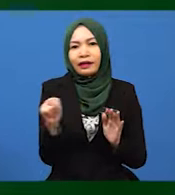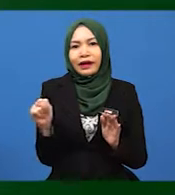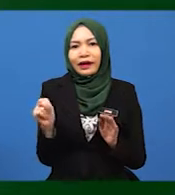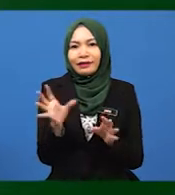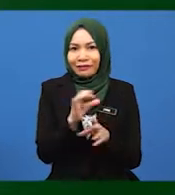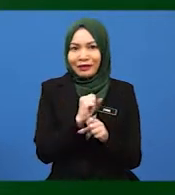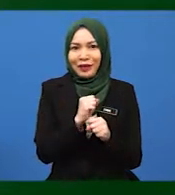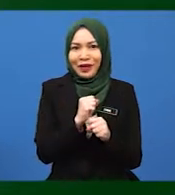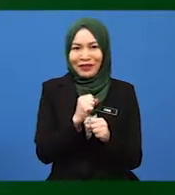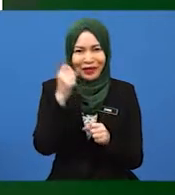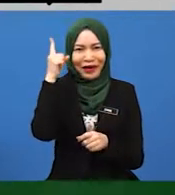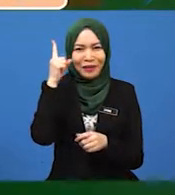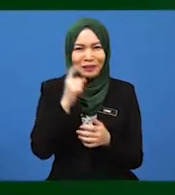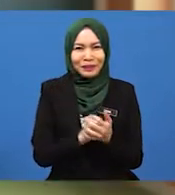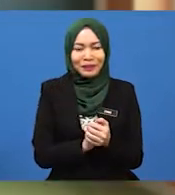Dapat murid-murid?